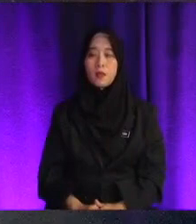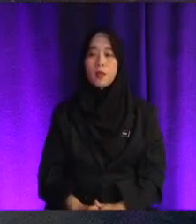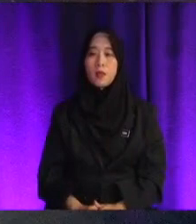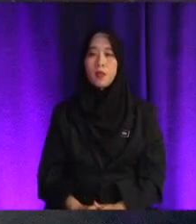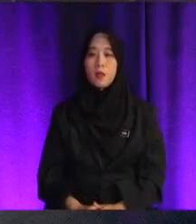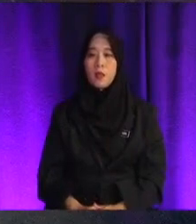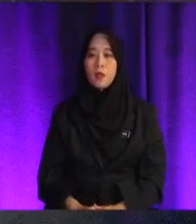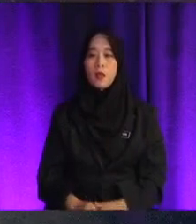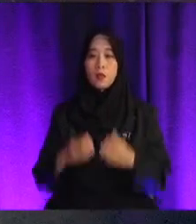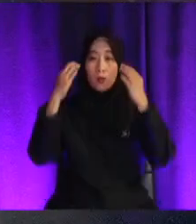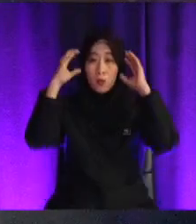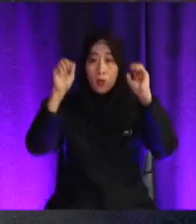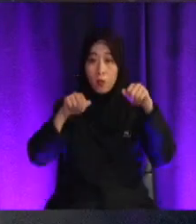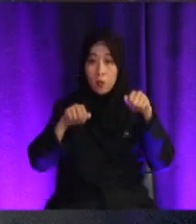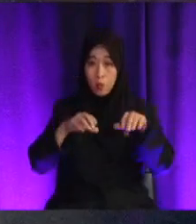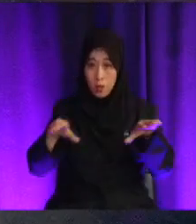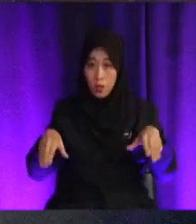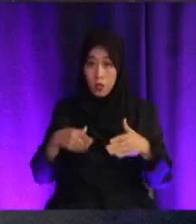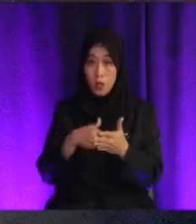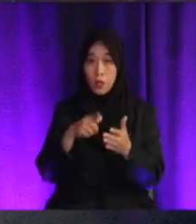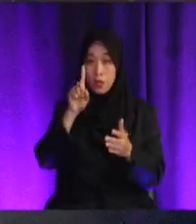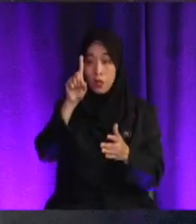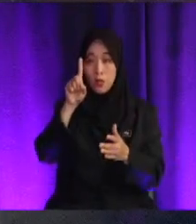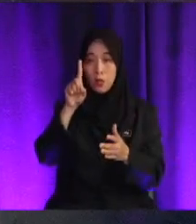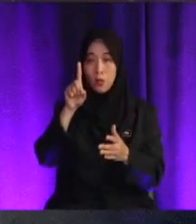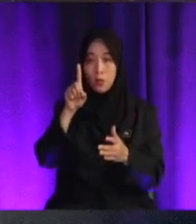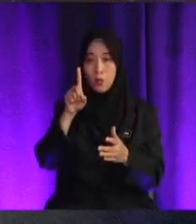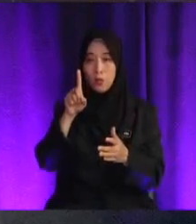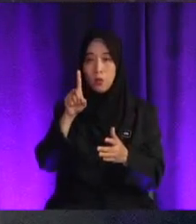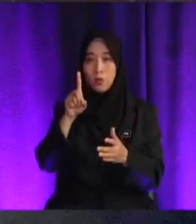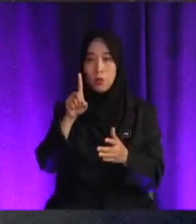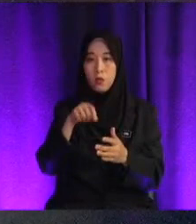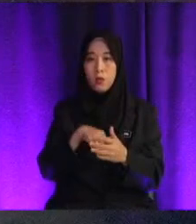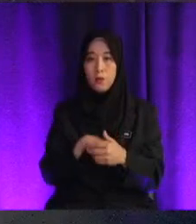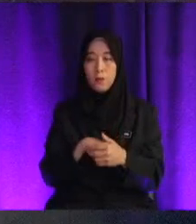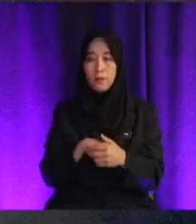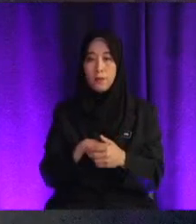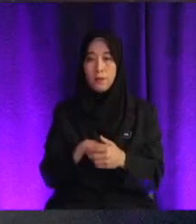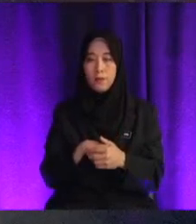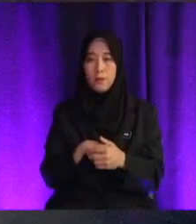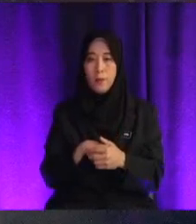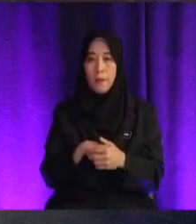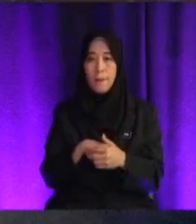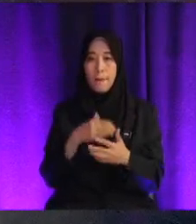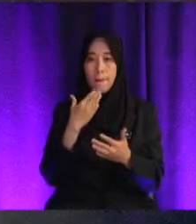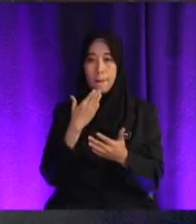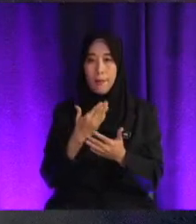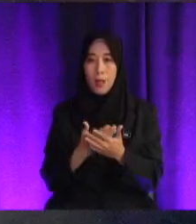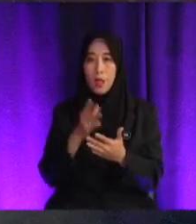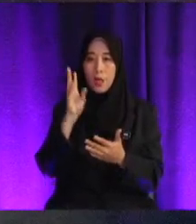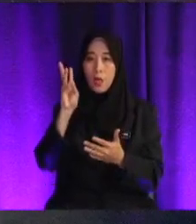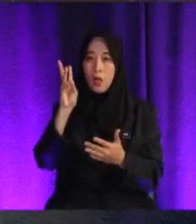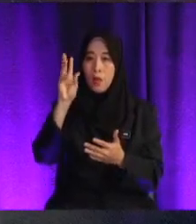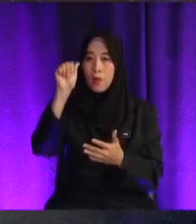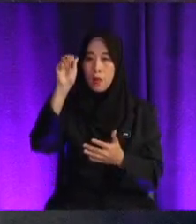Okey. Cikgu boleh buat lagi satu tak cikgu? Lagi satu yang kita ambil yang ini pula. Okey, ini 6